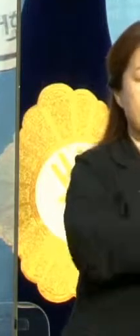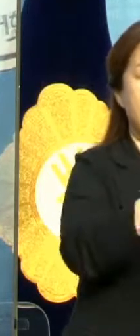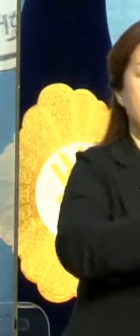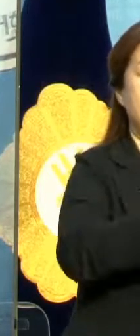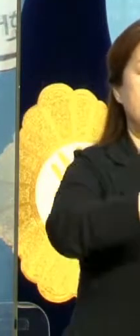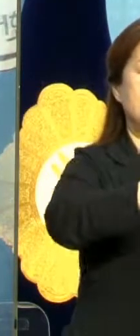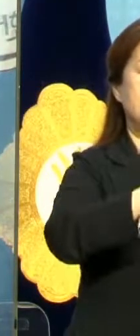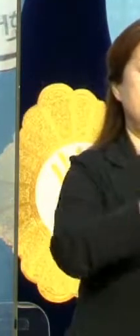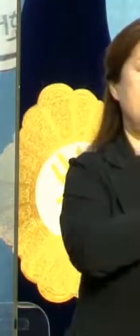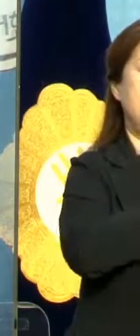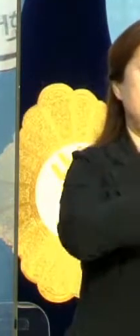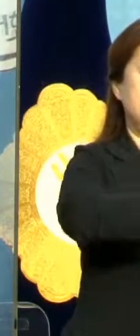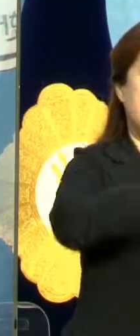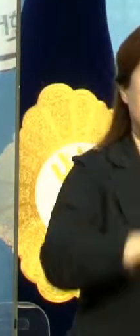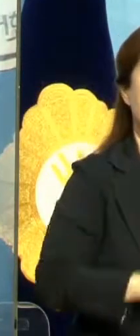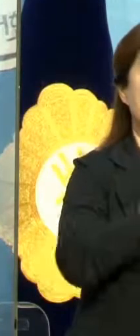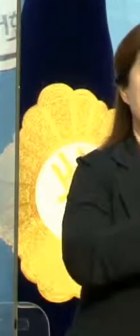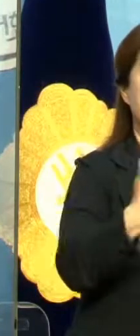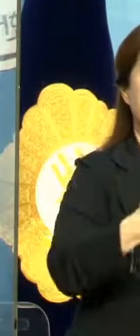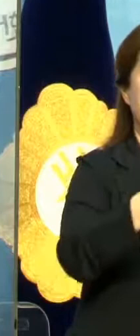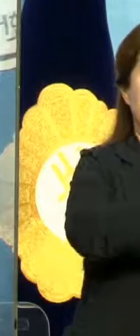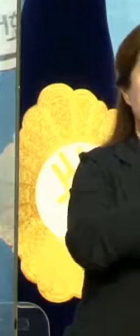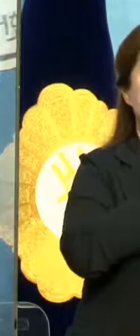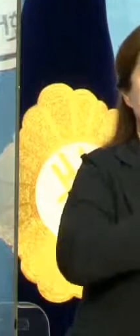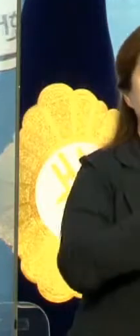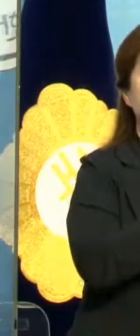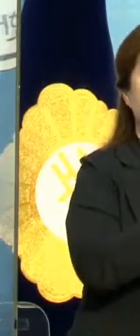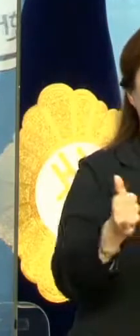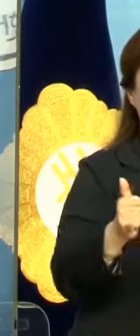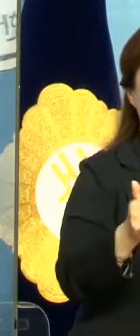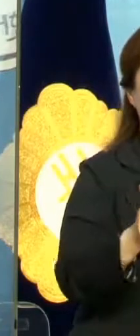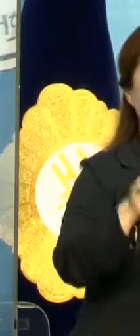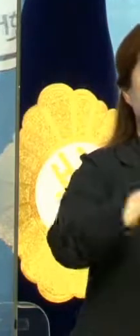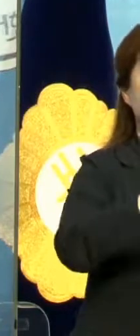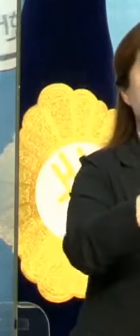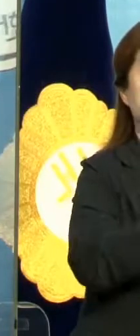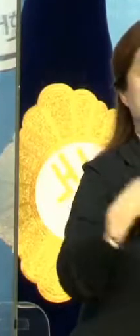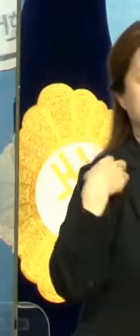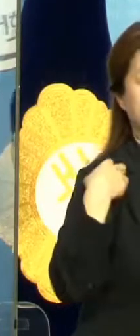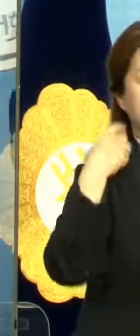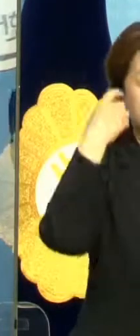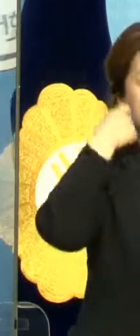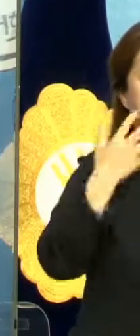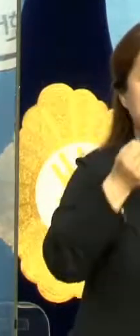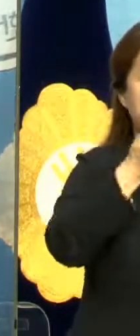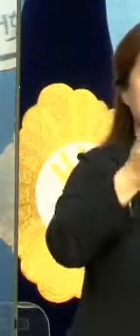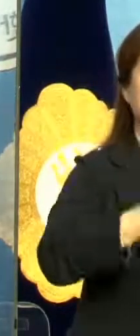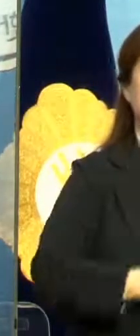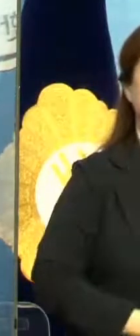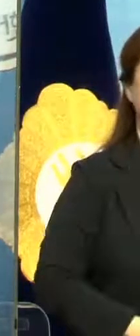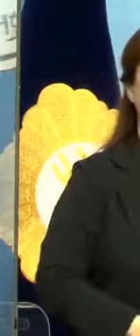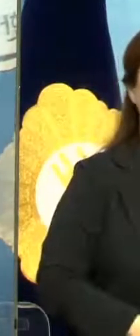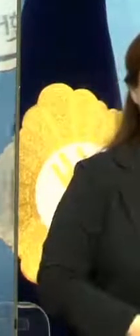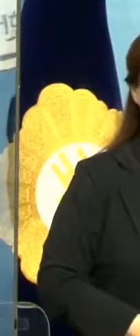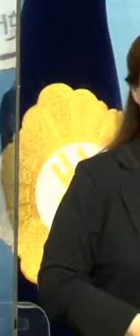할 것입니다 함선 중 진으로 서 스스로 책임지는 자세를 보여 주십시오 고맙습니다